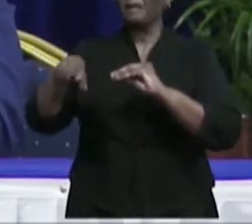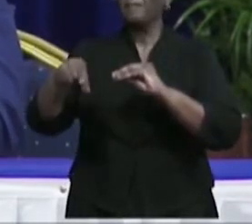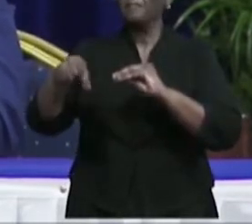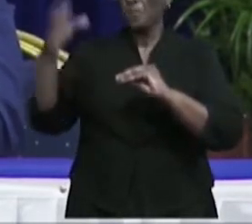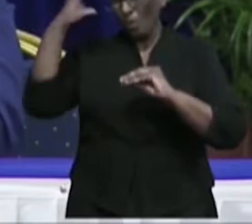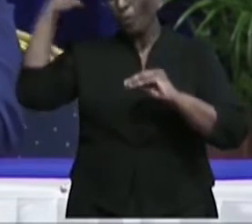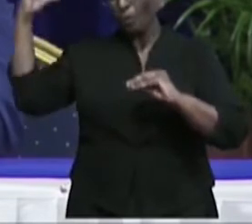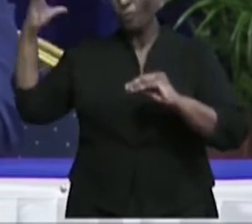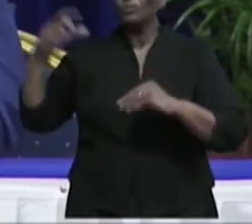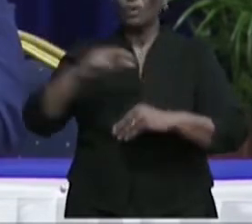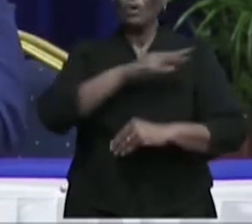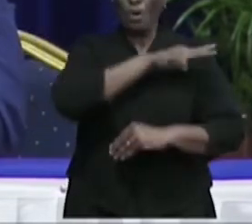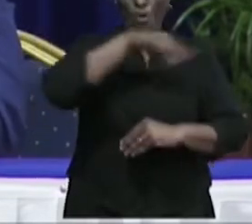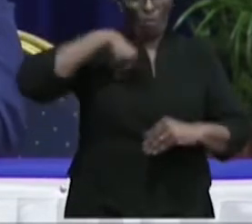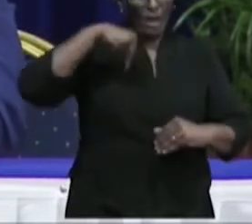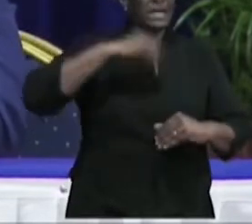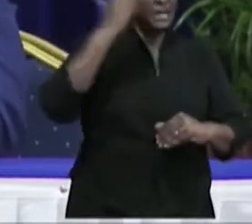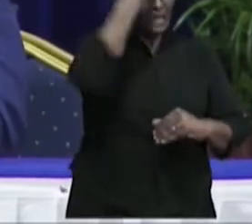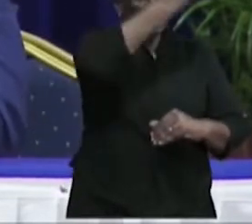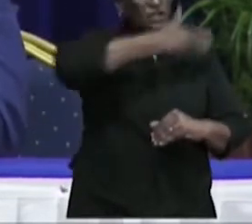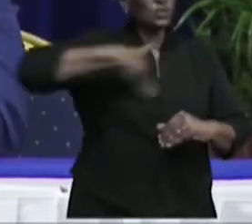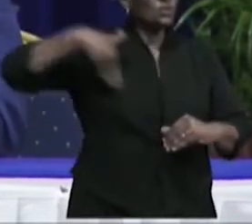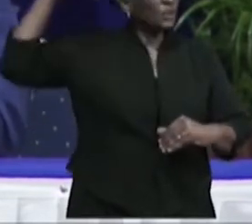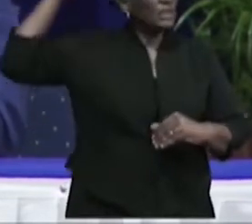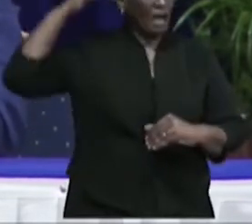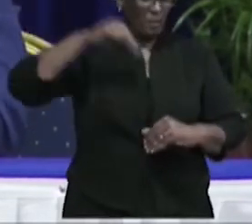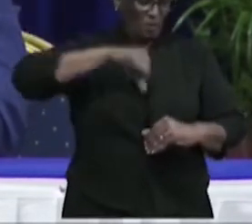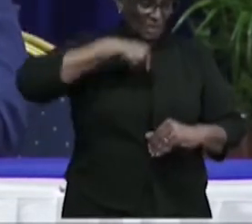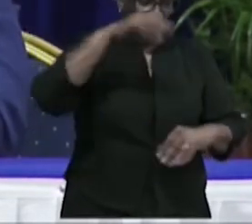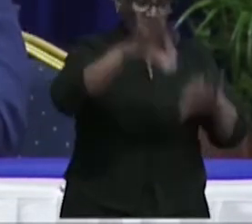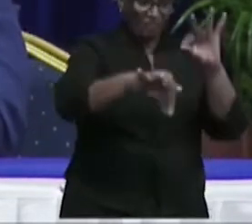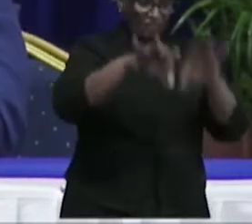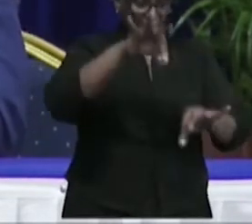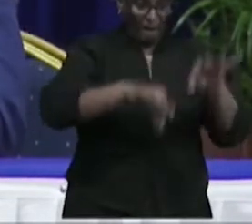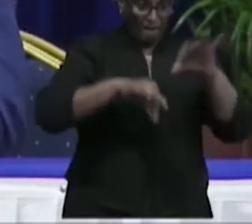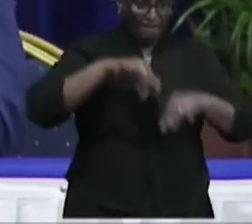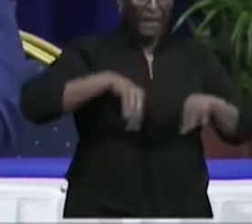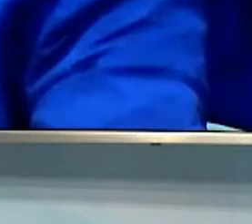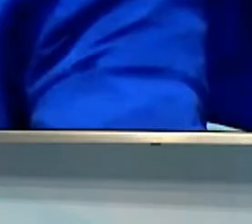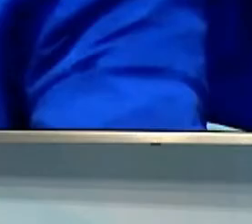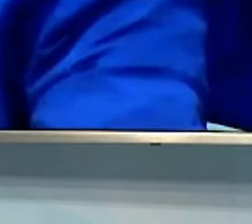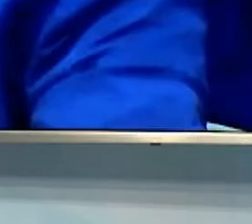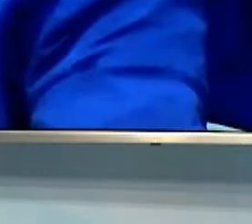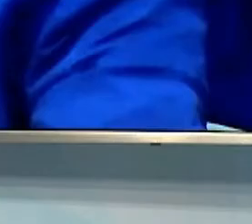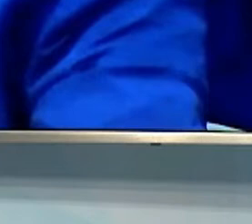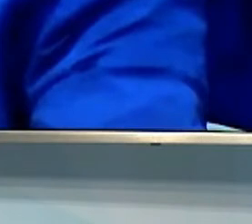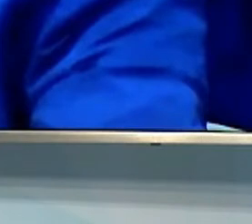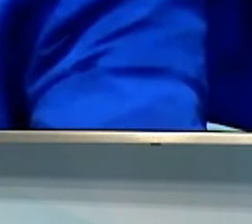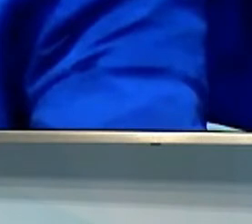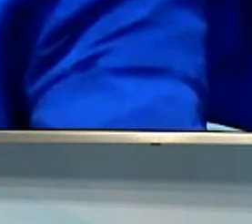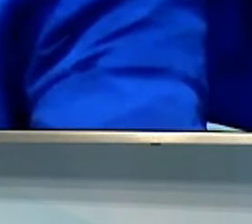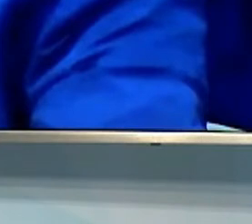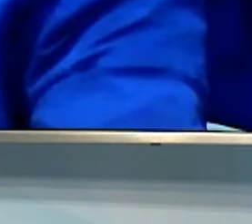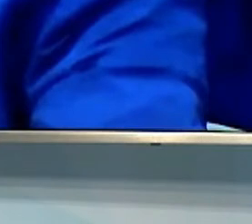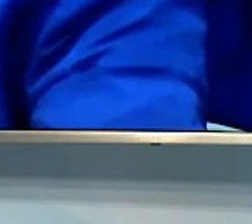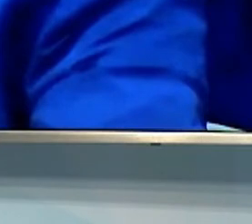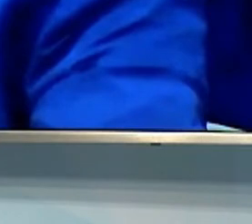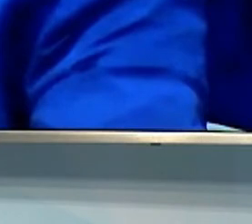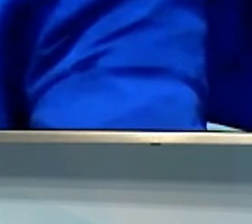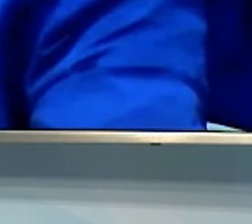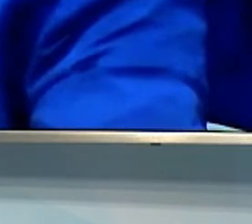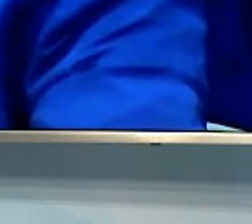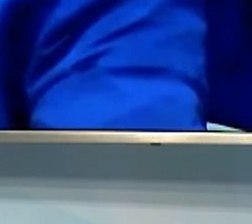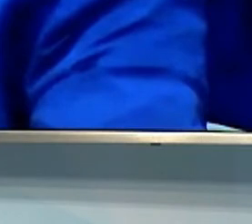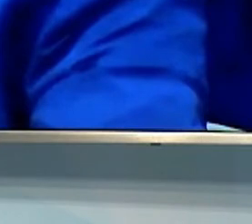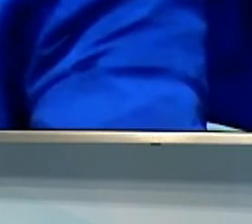hebben kunnen planten, landbouw kunnen verrichten, zij vaak dat niet hebben. De vicepresident zei verder dat de